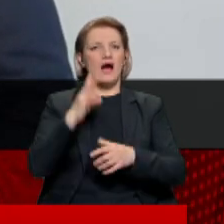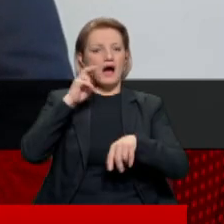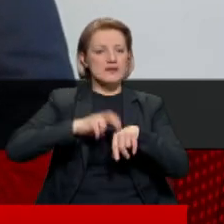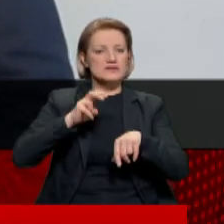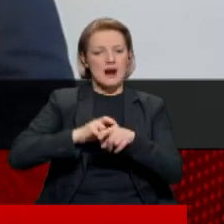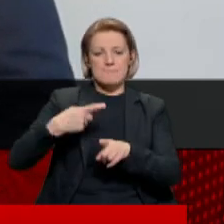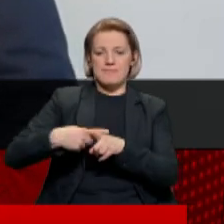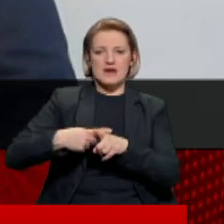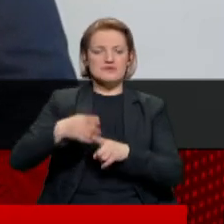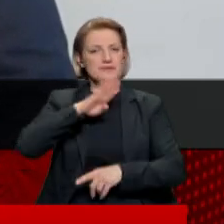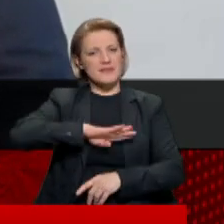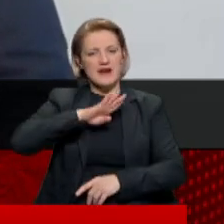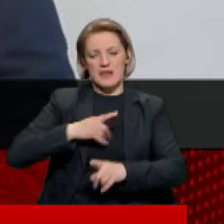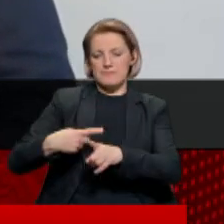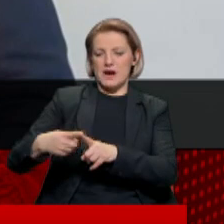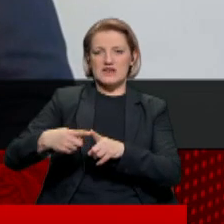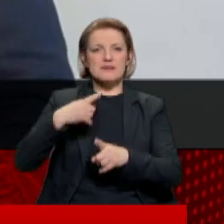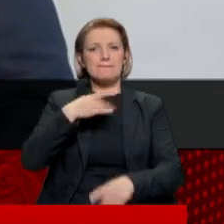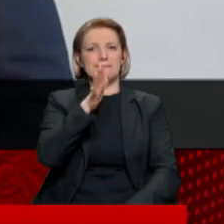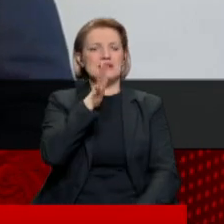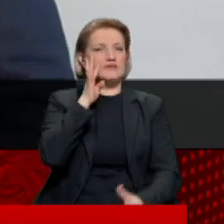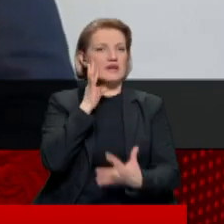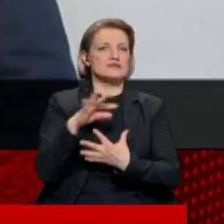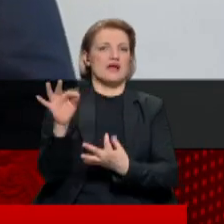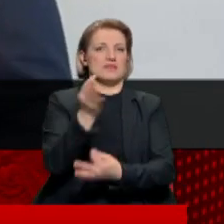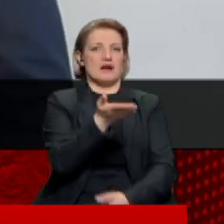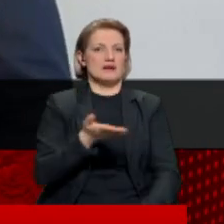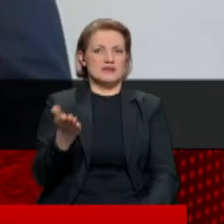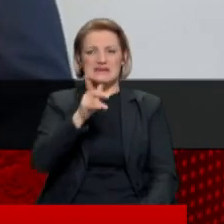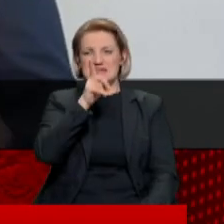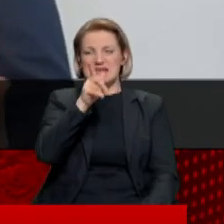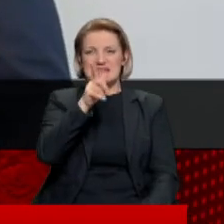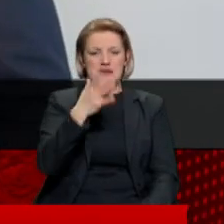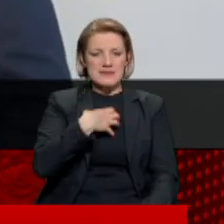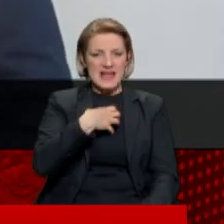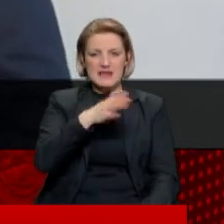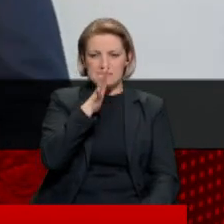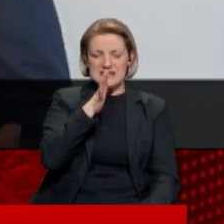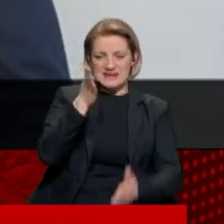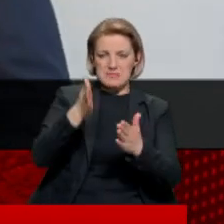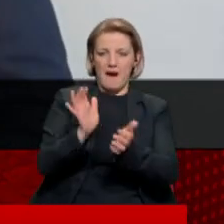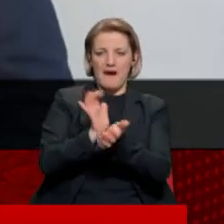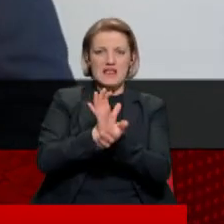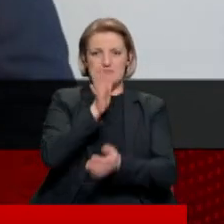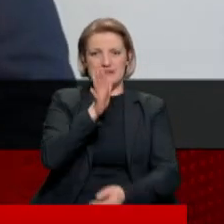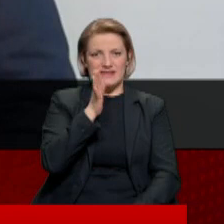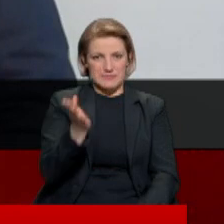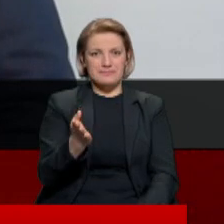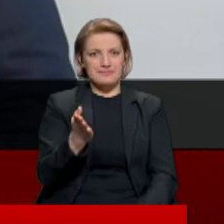anılarımı paylaştığım, dertlerimi paylaştığım bildiğim insanlar yani. Seslerini bildiğim, kendilerini bildiğim, ailelerini